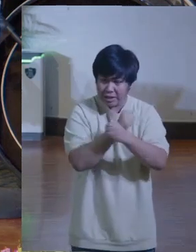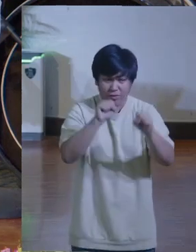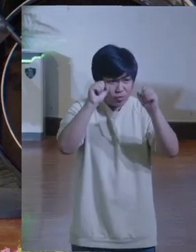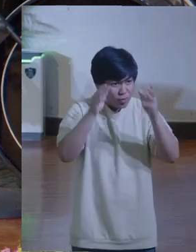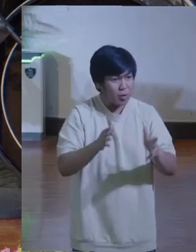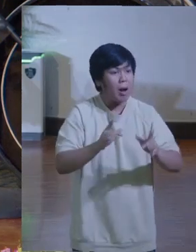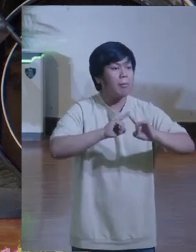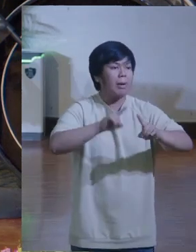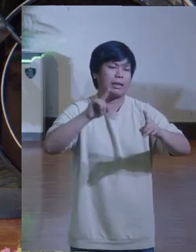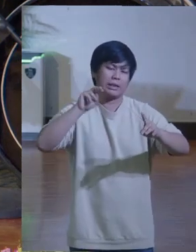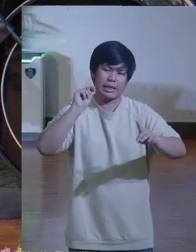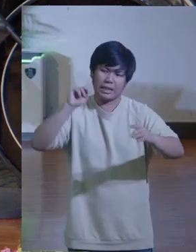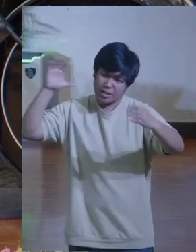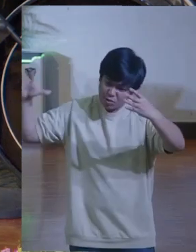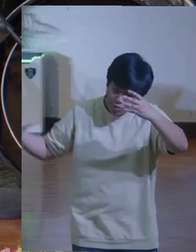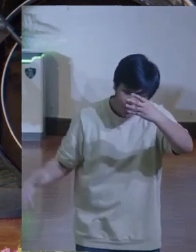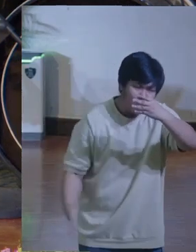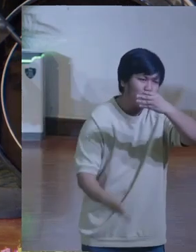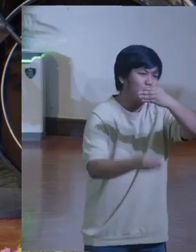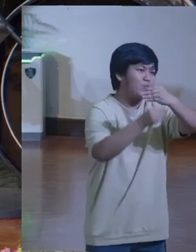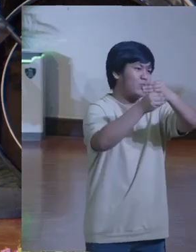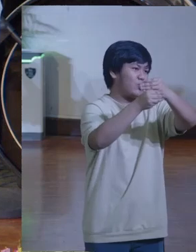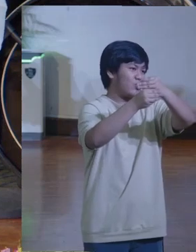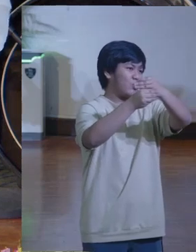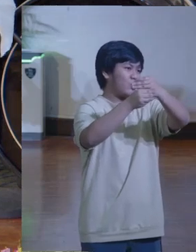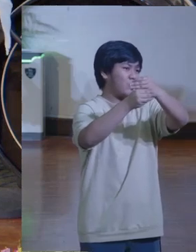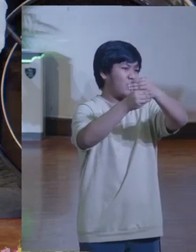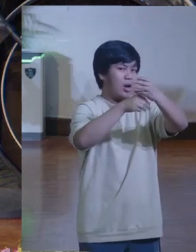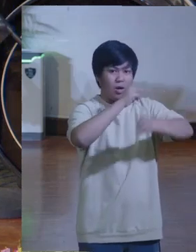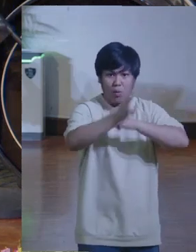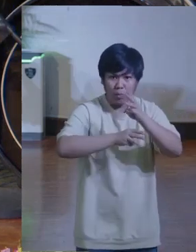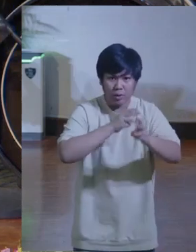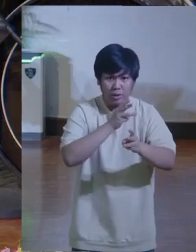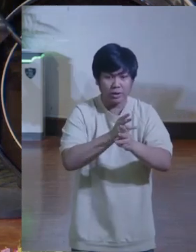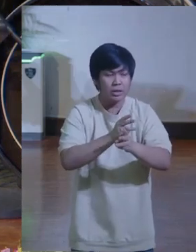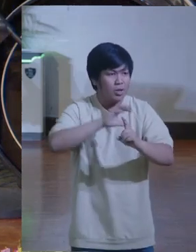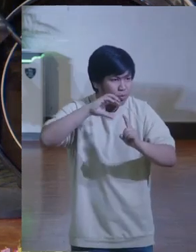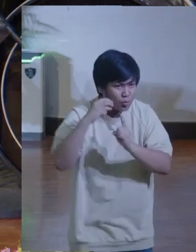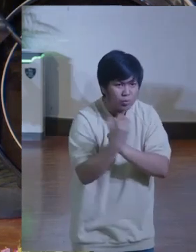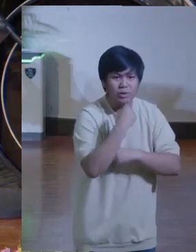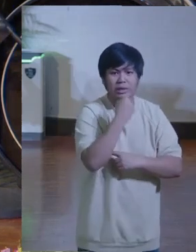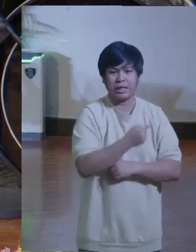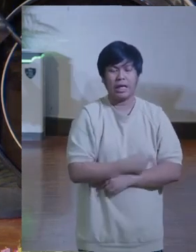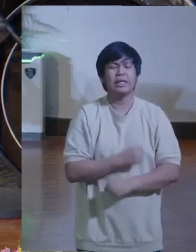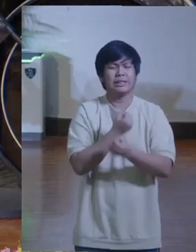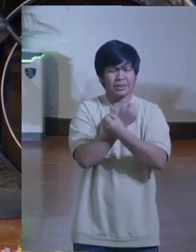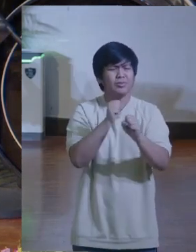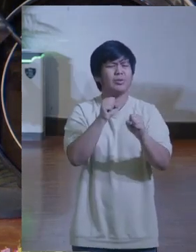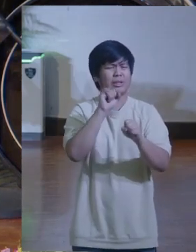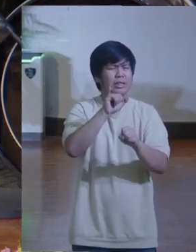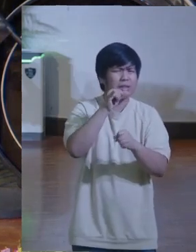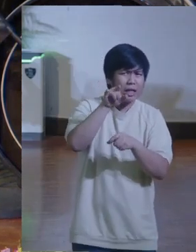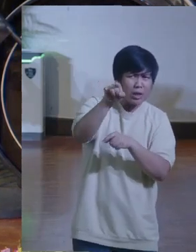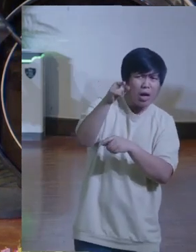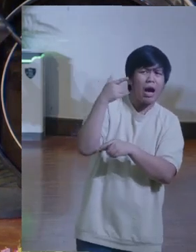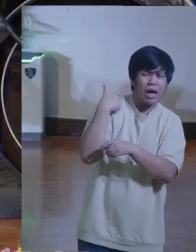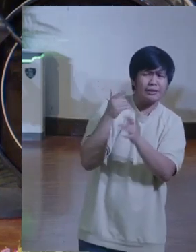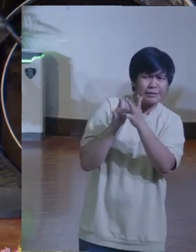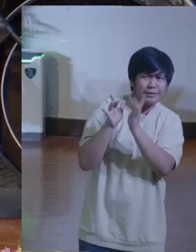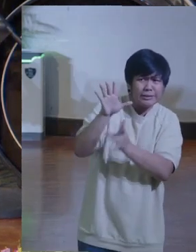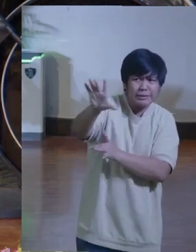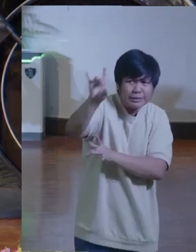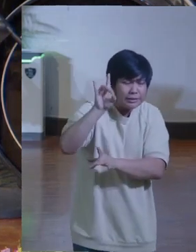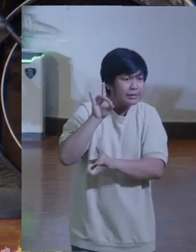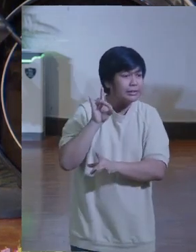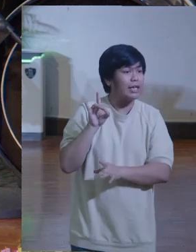pa. Kumbaga, ang sinasabi ng mundo, ang sinasabi ng kultura, ang kaligtasan ay matatagpuan kay